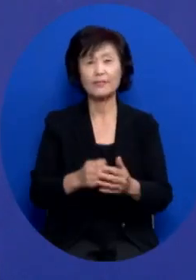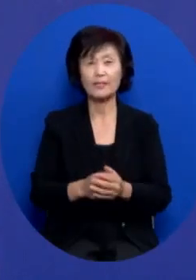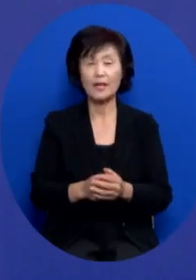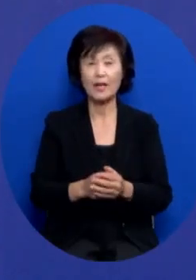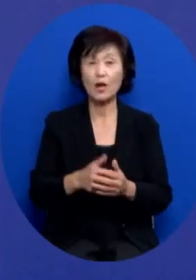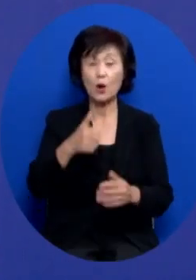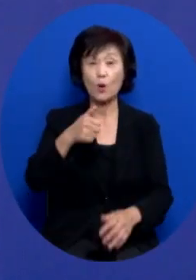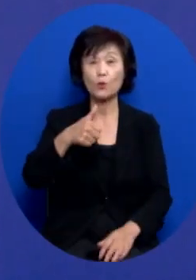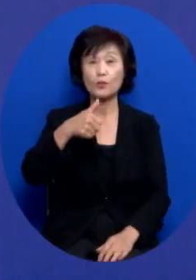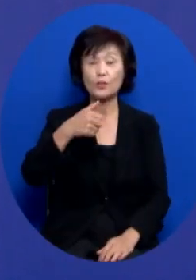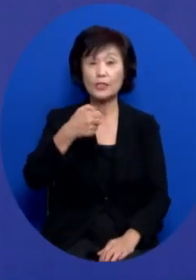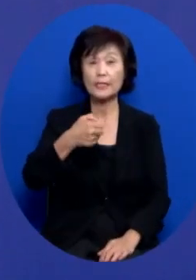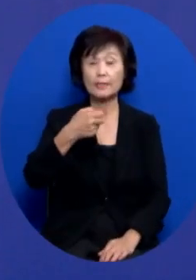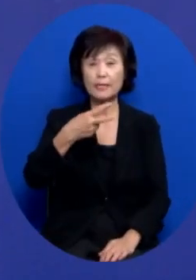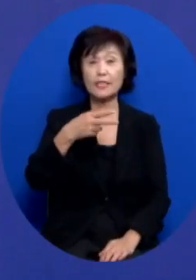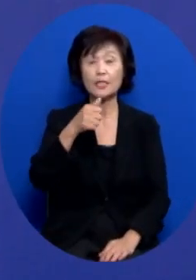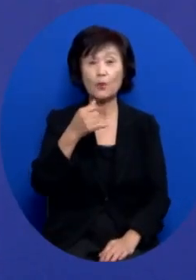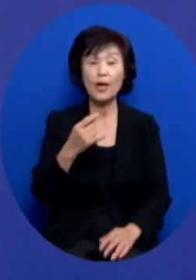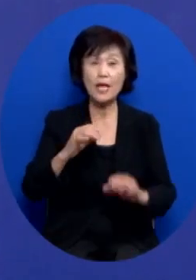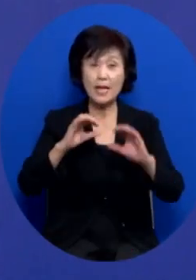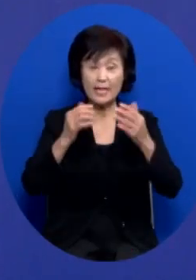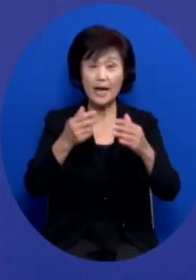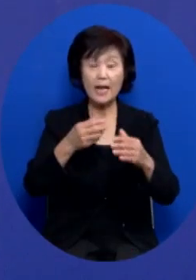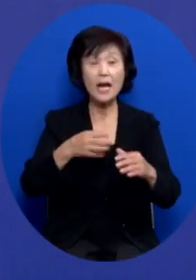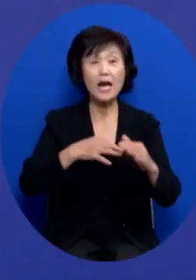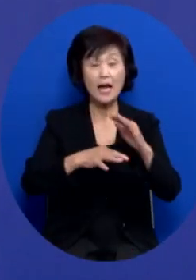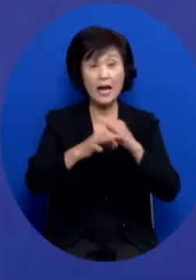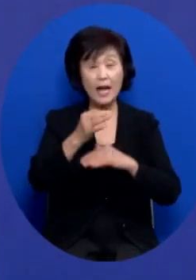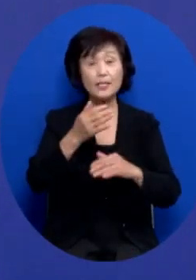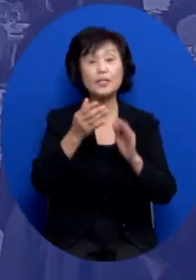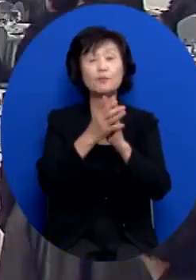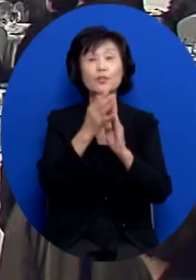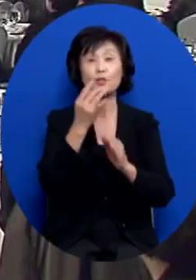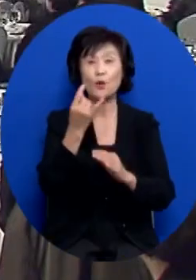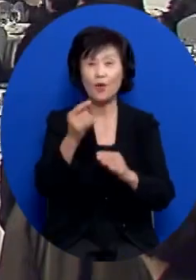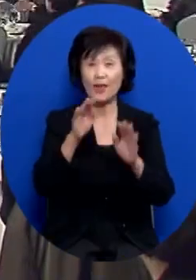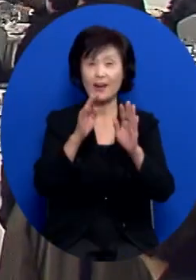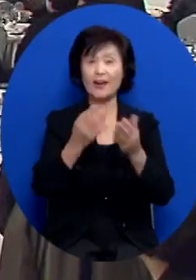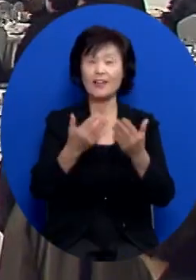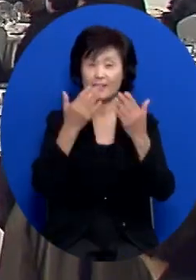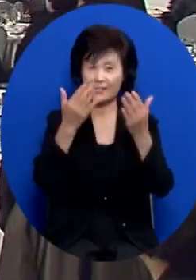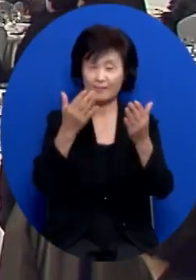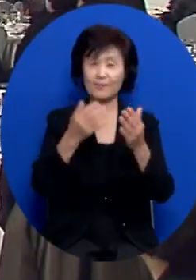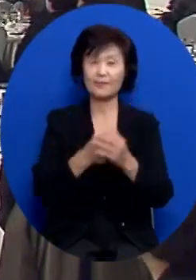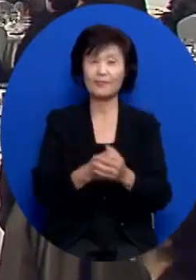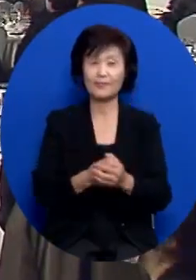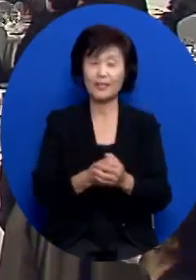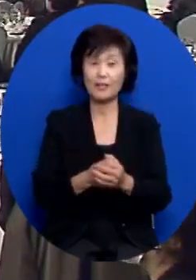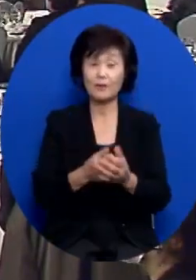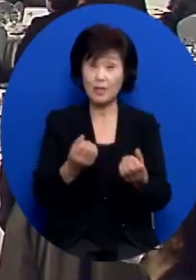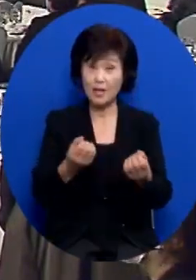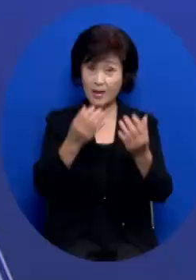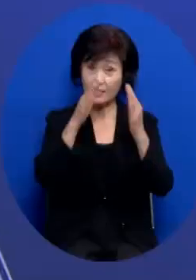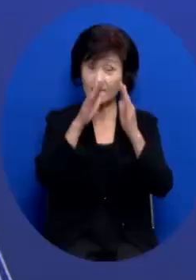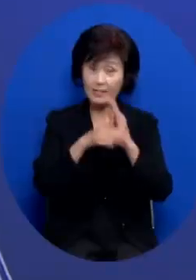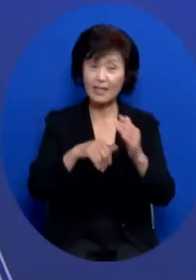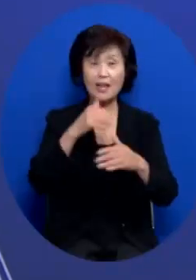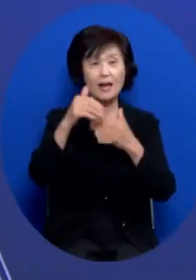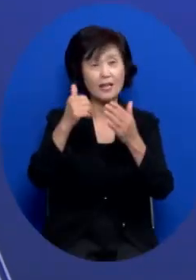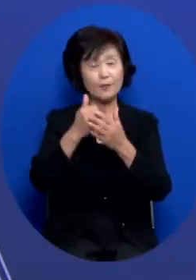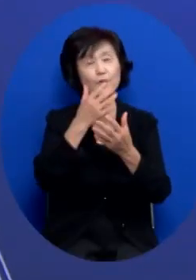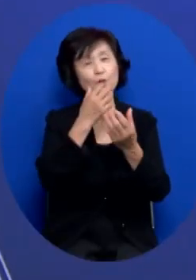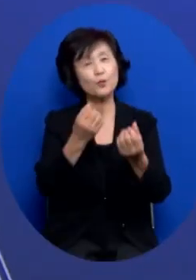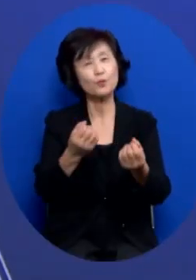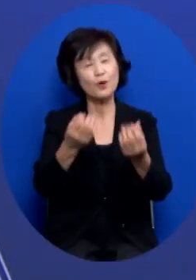제55회 국가조찬 기도회가 31일에 열립니다 이번 행사에는 하나님께서